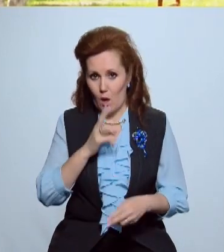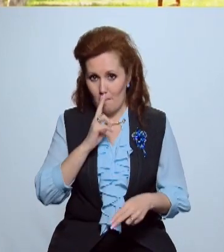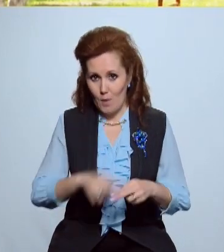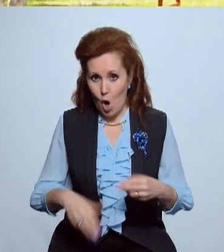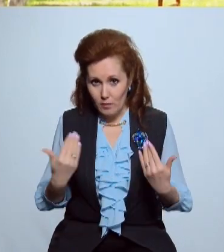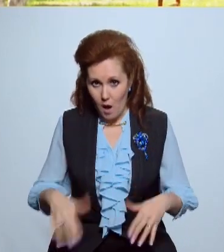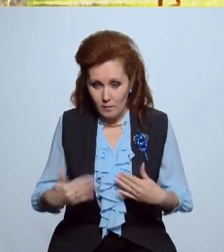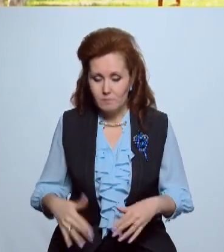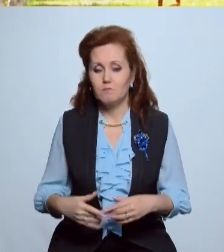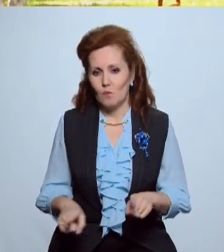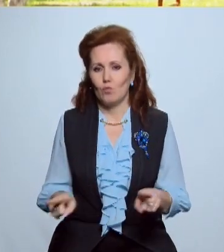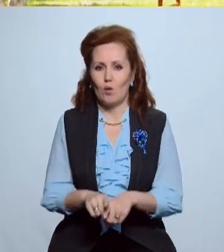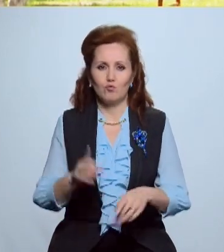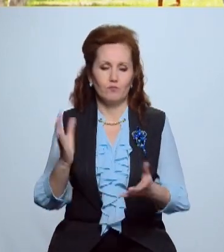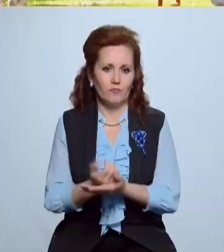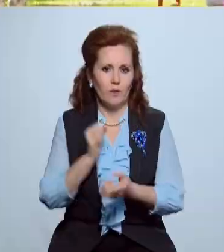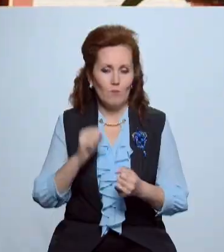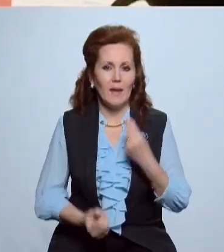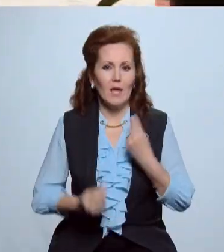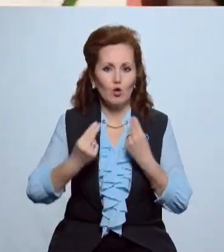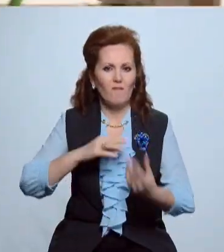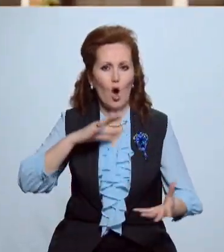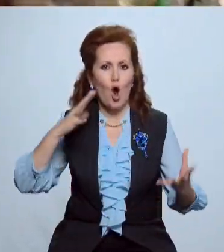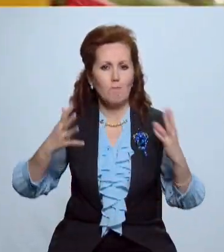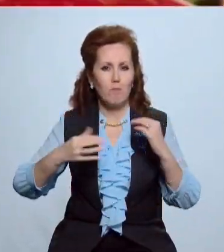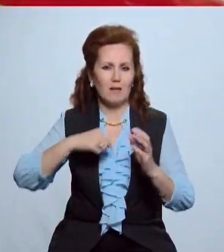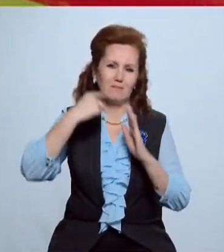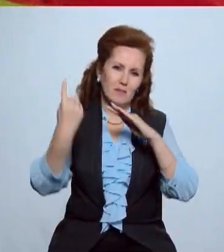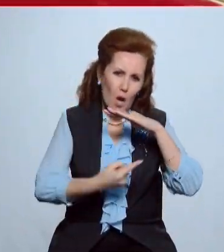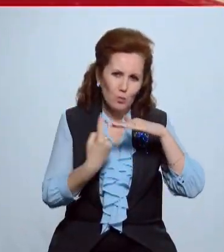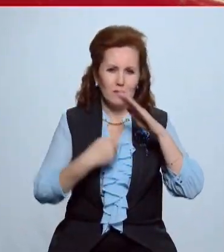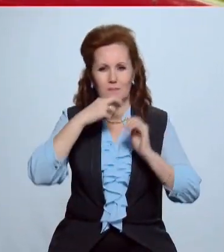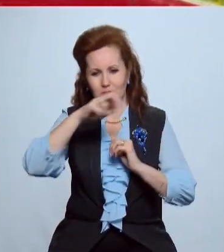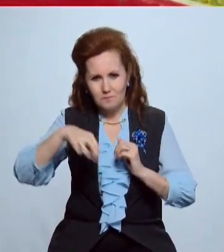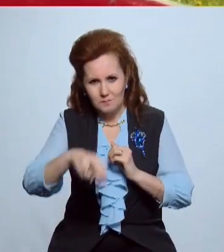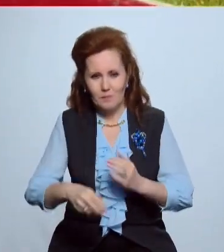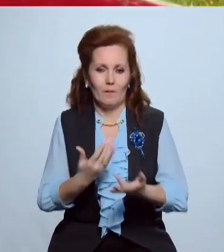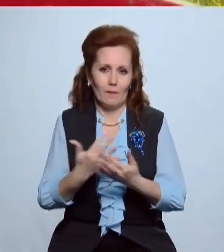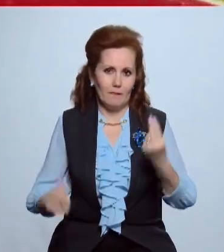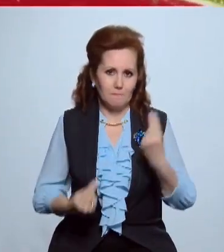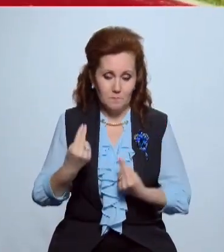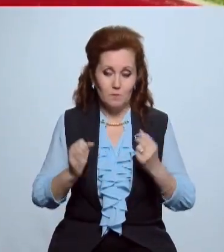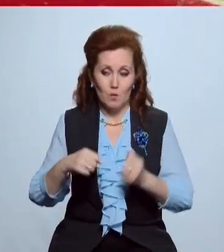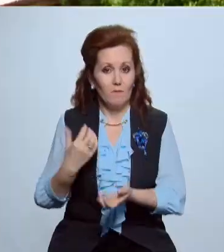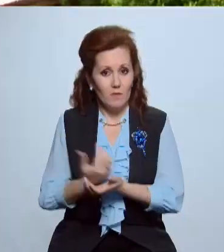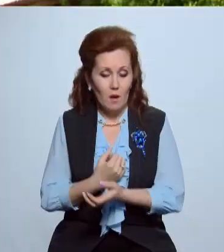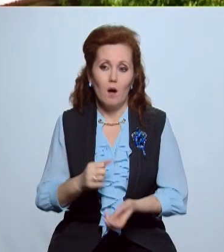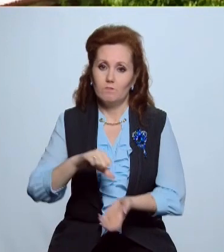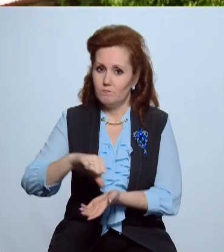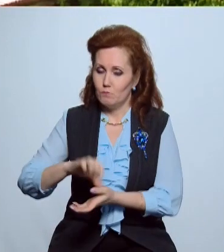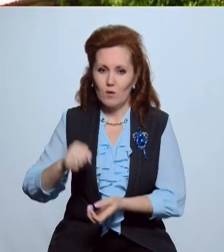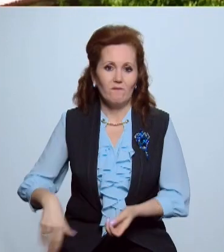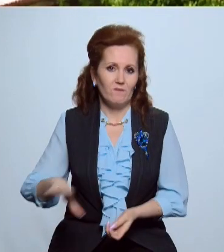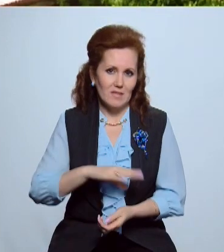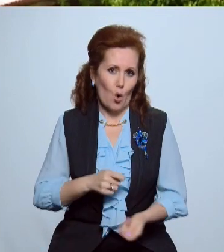также можно и установку игровых комплексов на детской площадке. Акция стартует уже 1 июня. Принять участие могут все управляющие компании